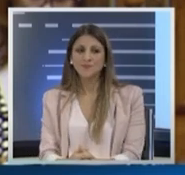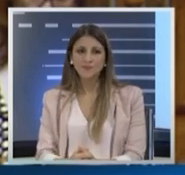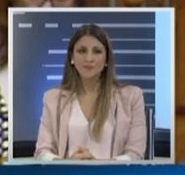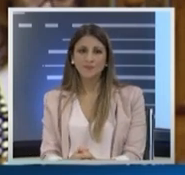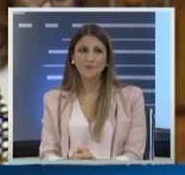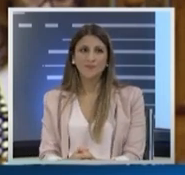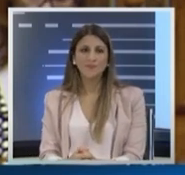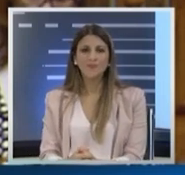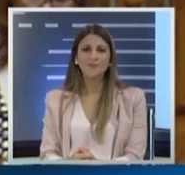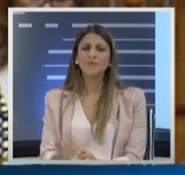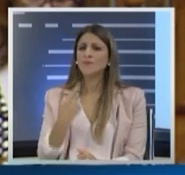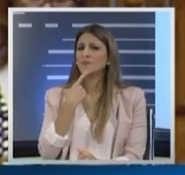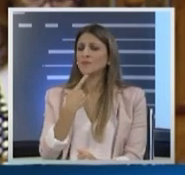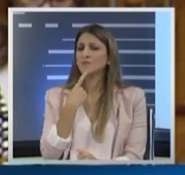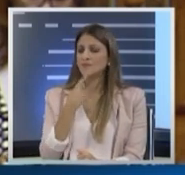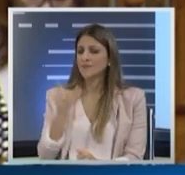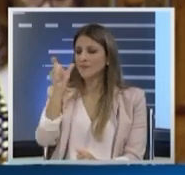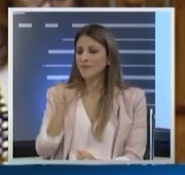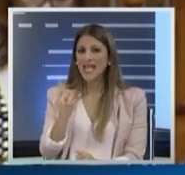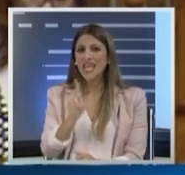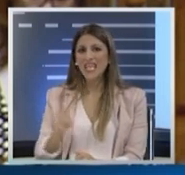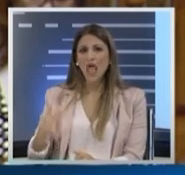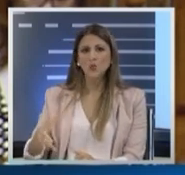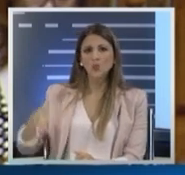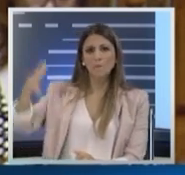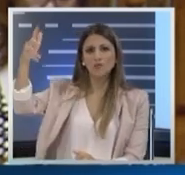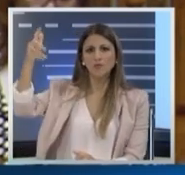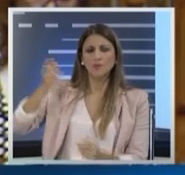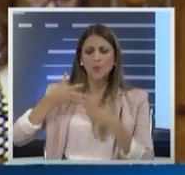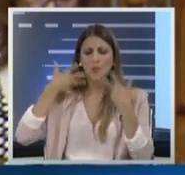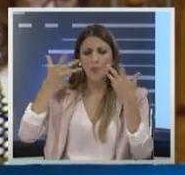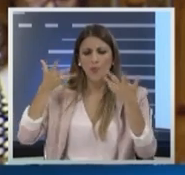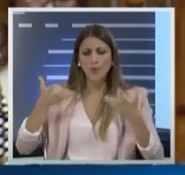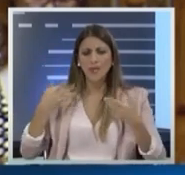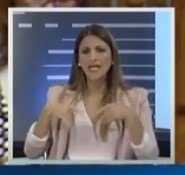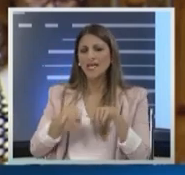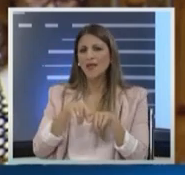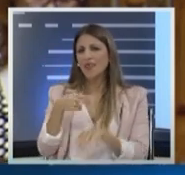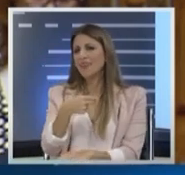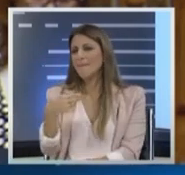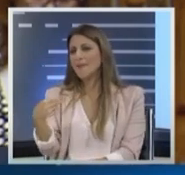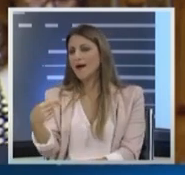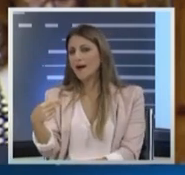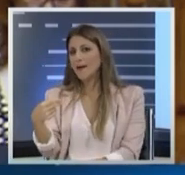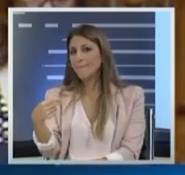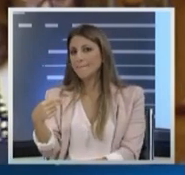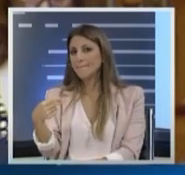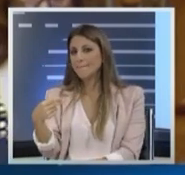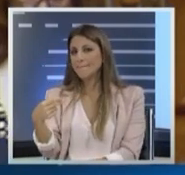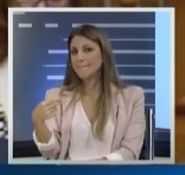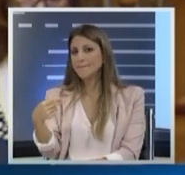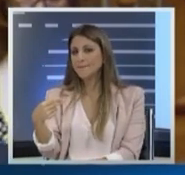με τους υπαινιγμούς που άφησε εδώ ο κύριος Μητσοτάκης στα θέματα που αφορούν